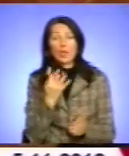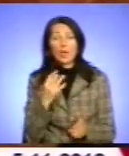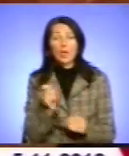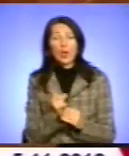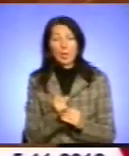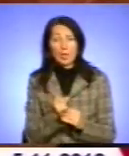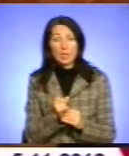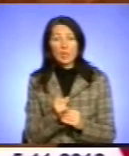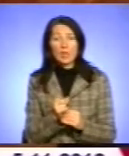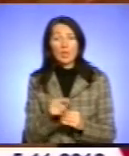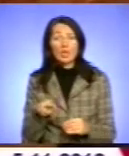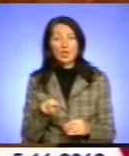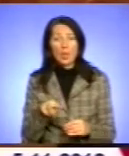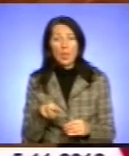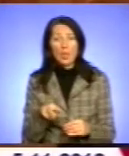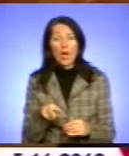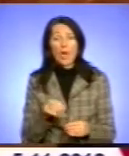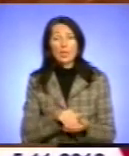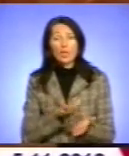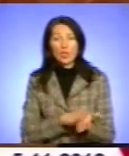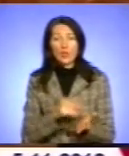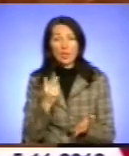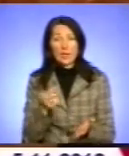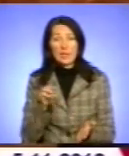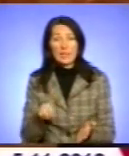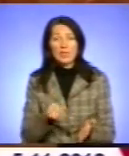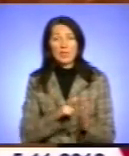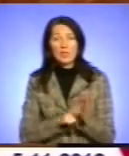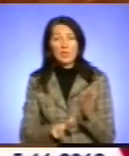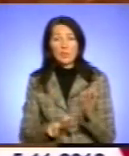4-11, по 4 листопада зареєстровано